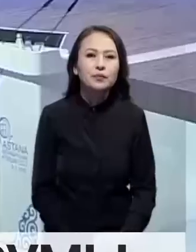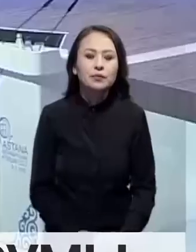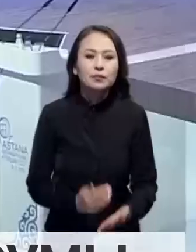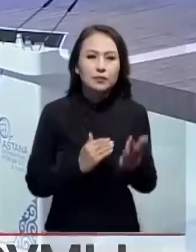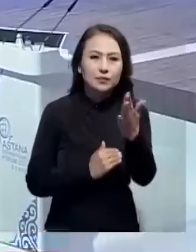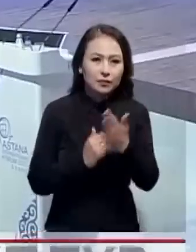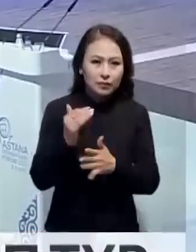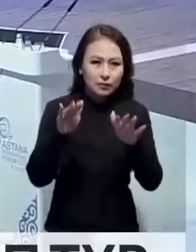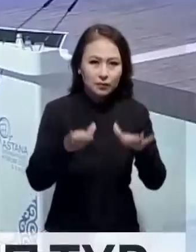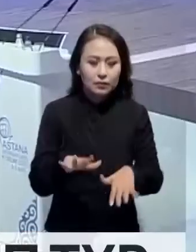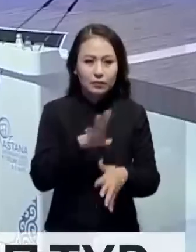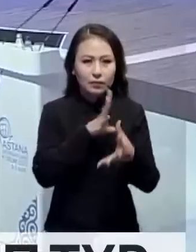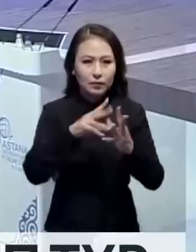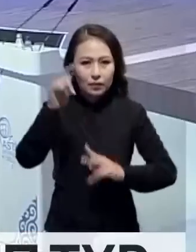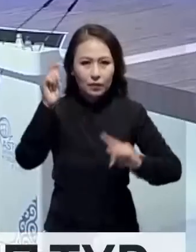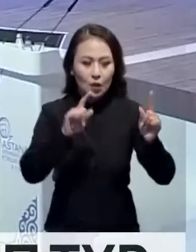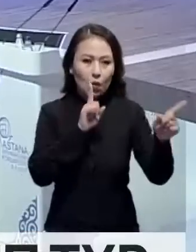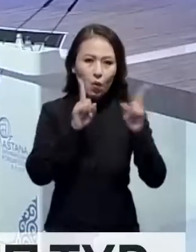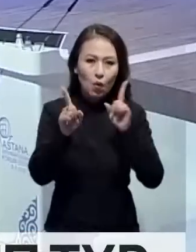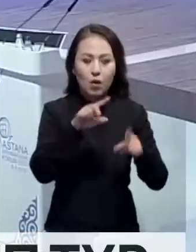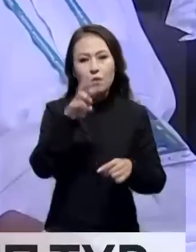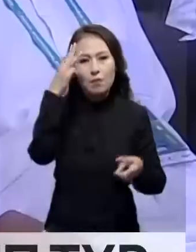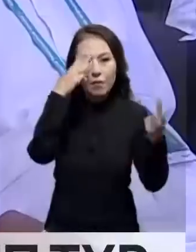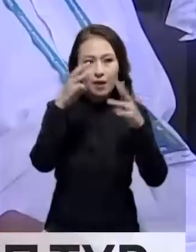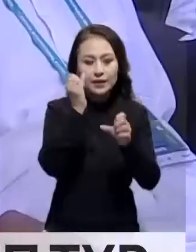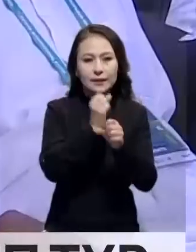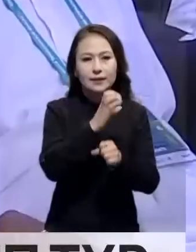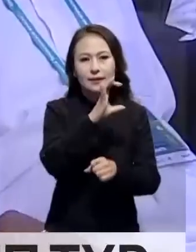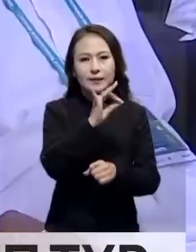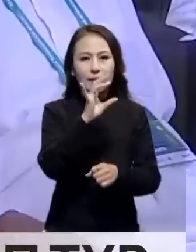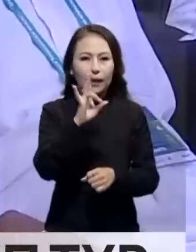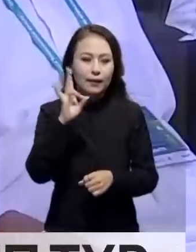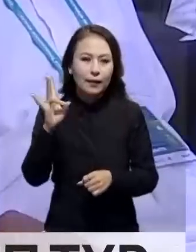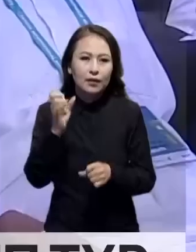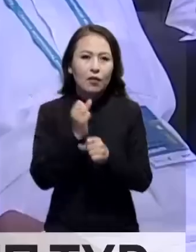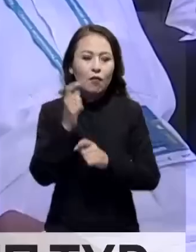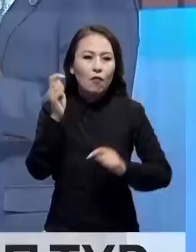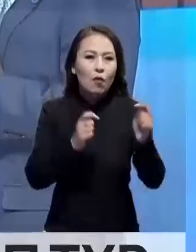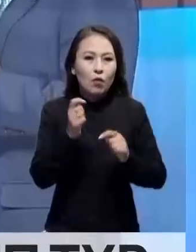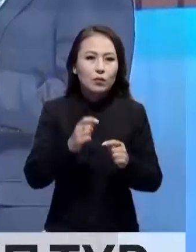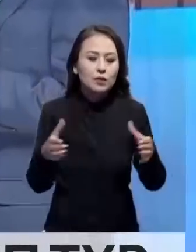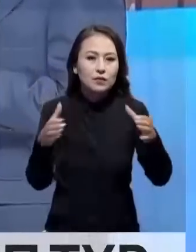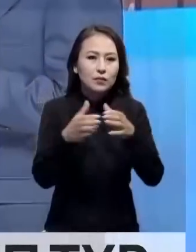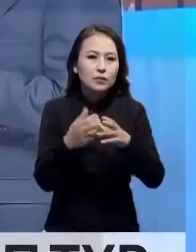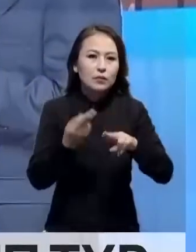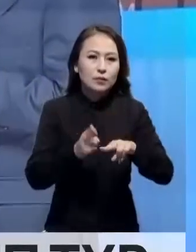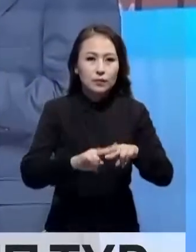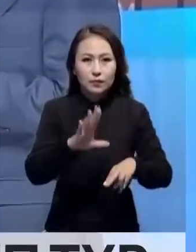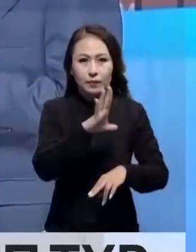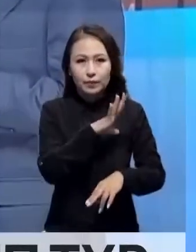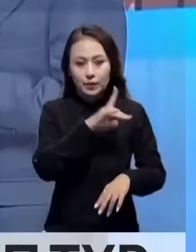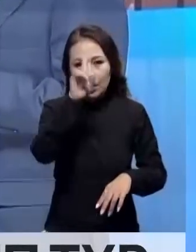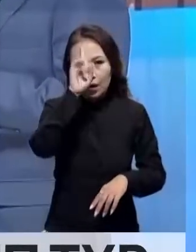Жоғары деңгейдегі пленарлық отырыстың өзіне модератор CNN-нен шақырылған форумның ақпараттық серіктесі де осы арна.